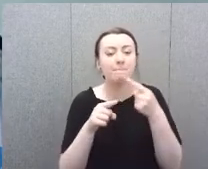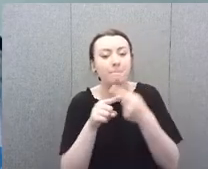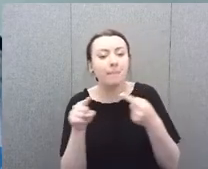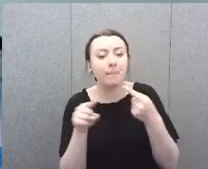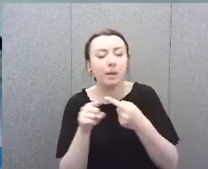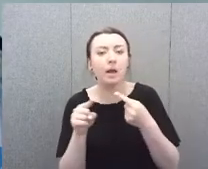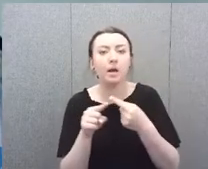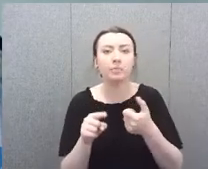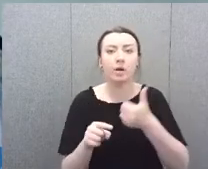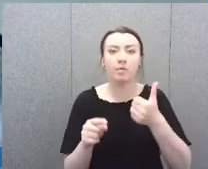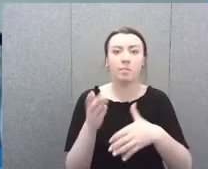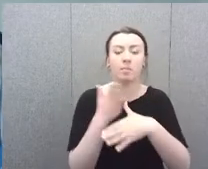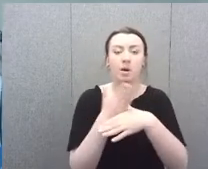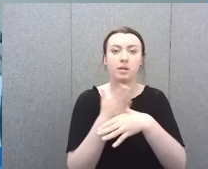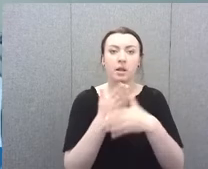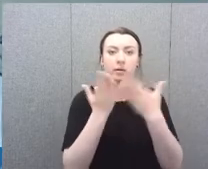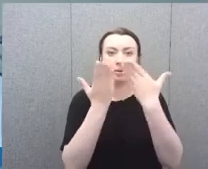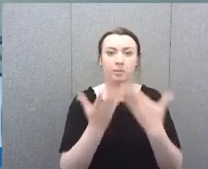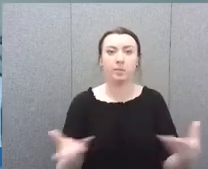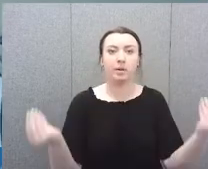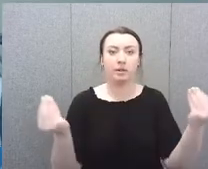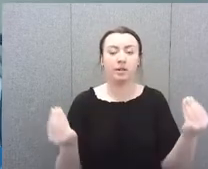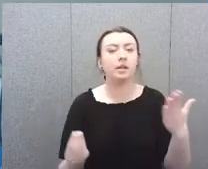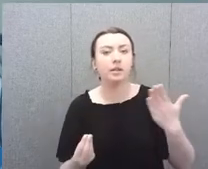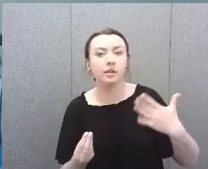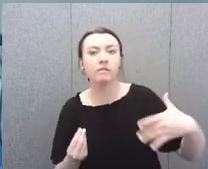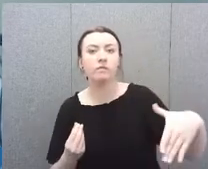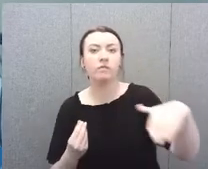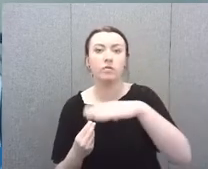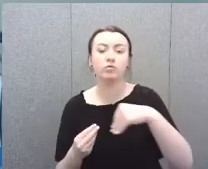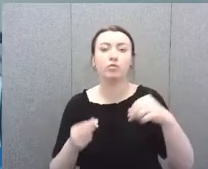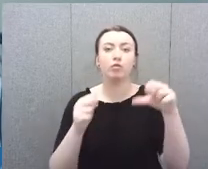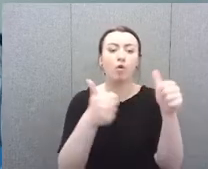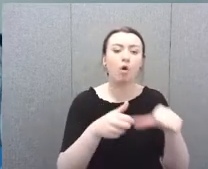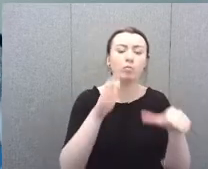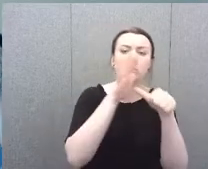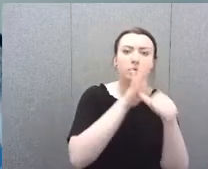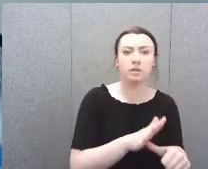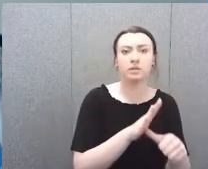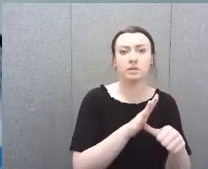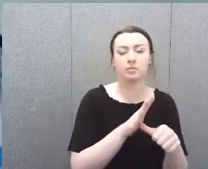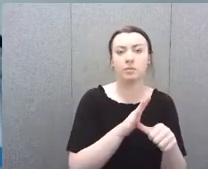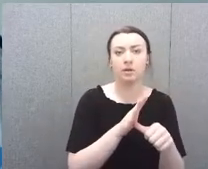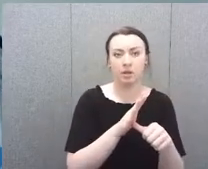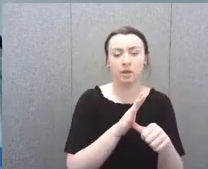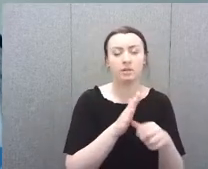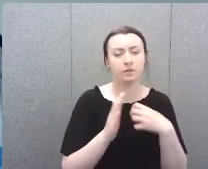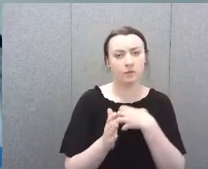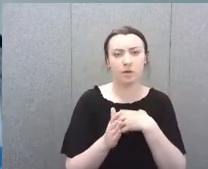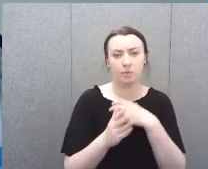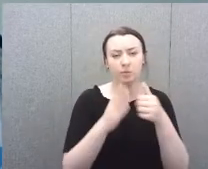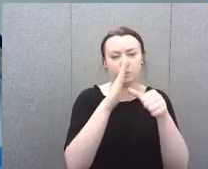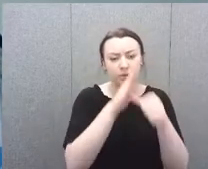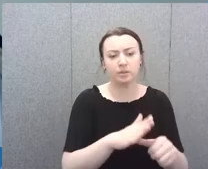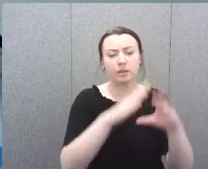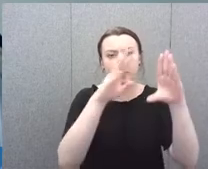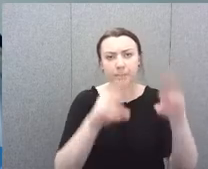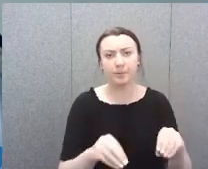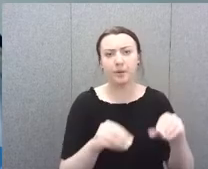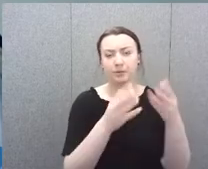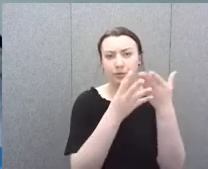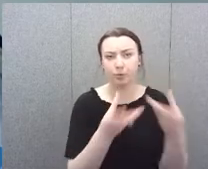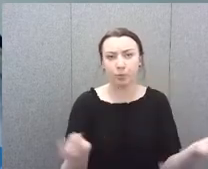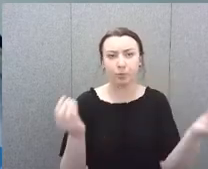Опять же, мы говорим про элиминацию всех форм дискриминации против женщин, про какие-то временные решения, и